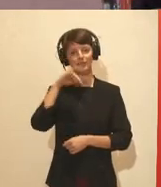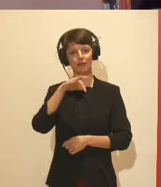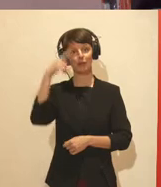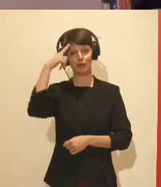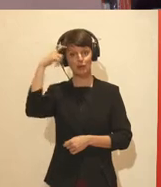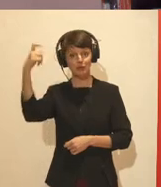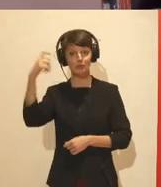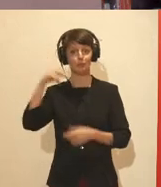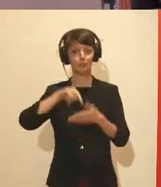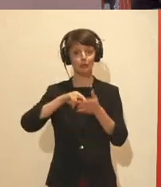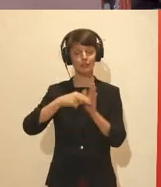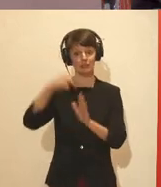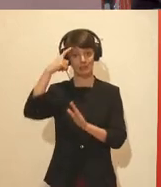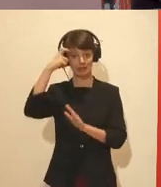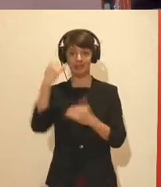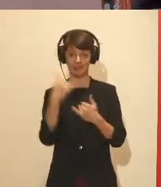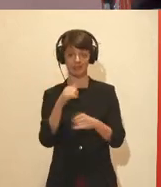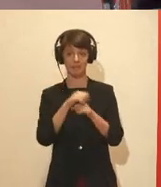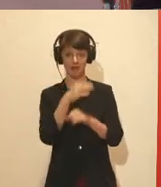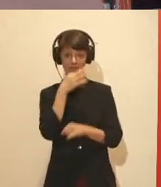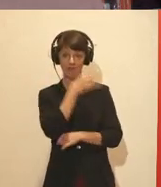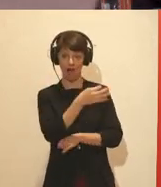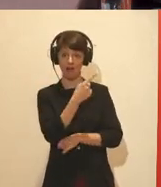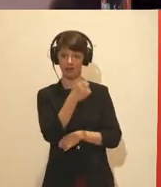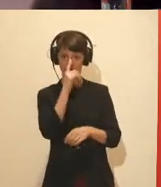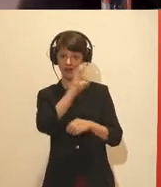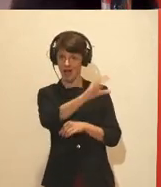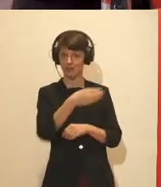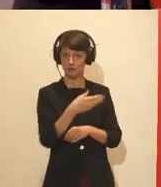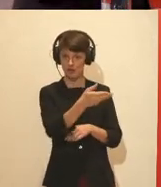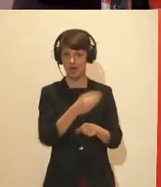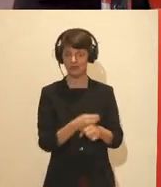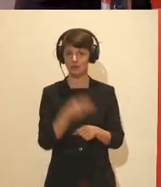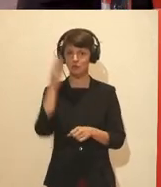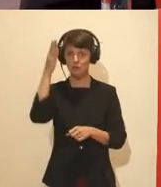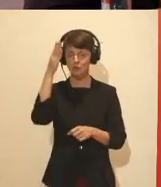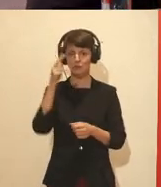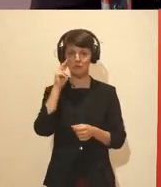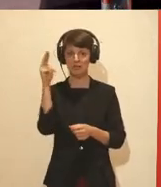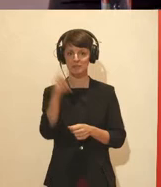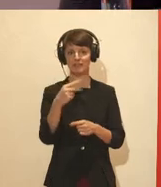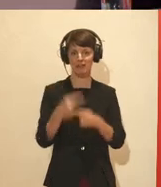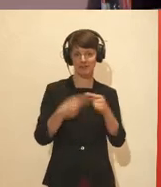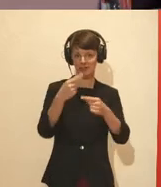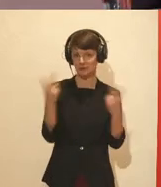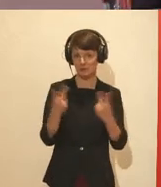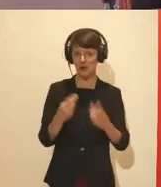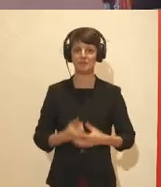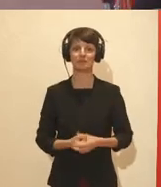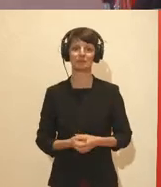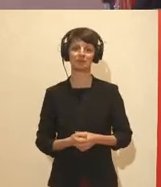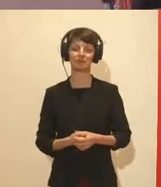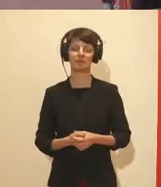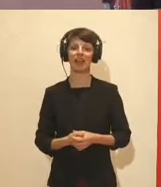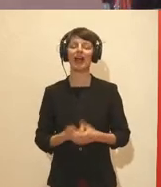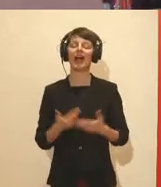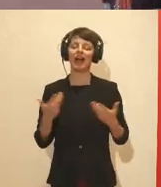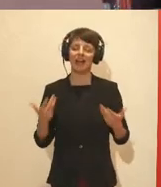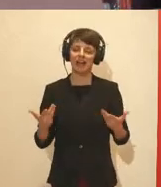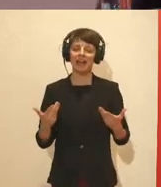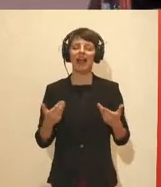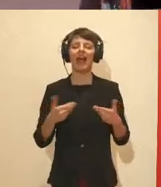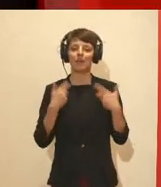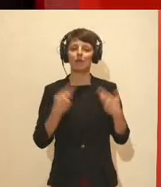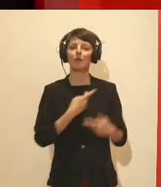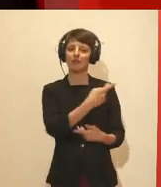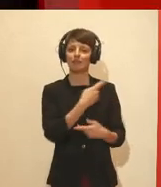politische philosophie fragen eigentlich könnten sie ihn an stellen nicht um diese zukunftsperspektive zu entwickeln ich freue mich jedenfalls dass wir so gut